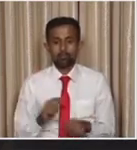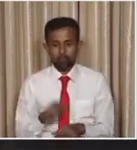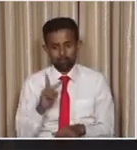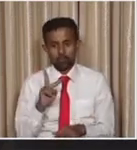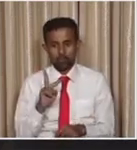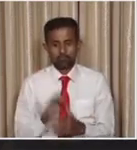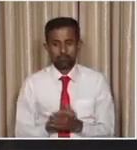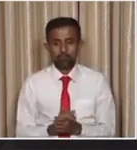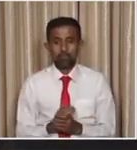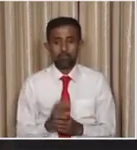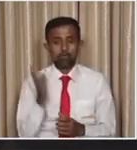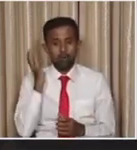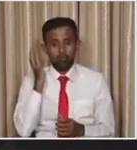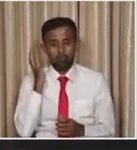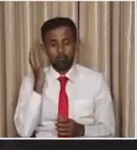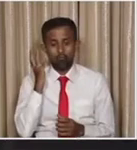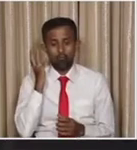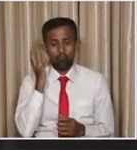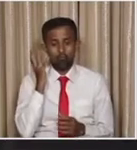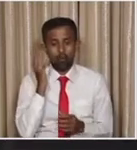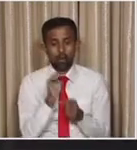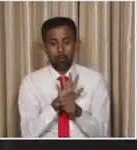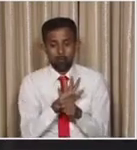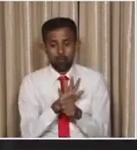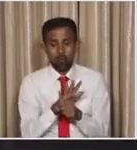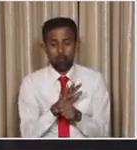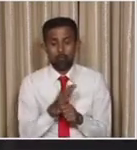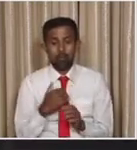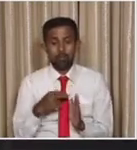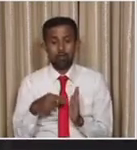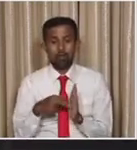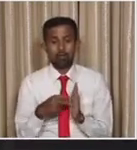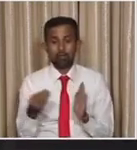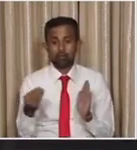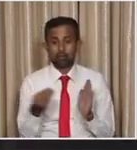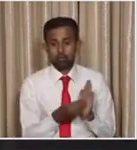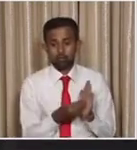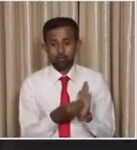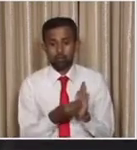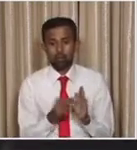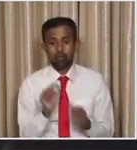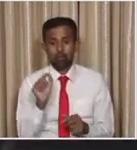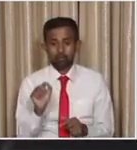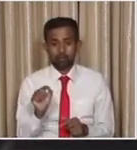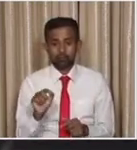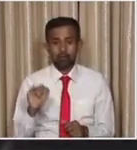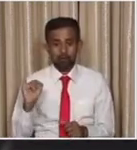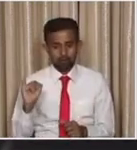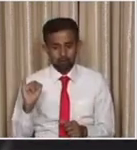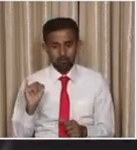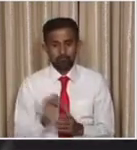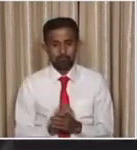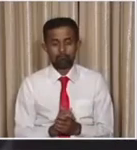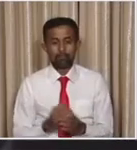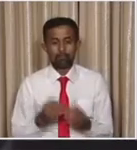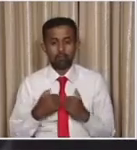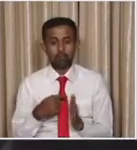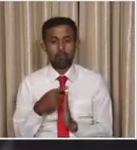thiyena polha farm me dekenma api ape aarthikayata ekathu karanne 0.6 api me